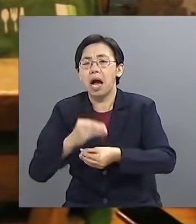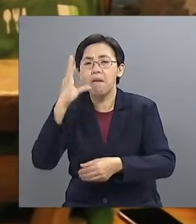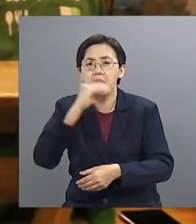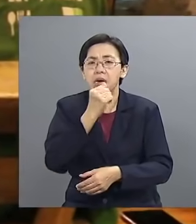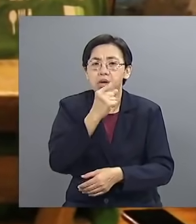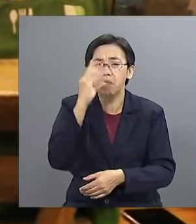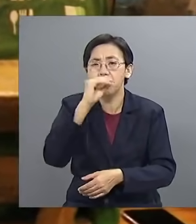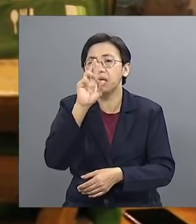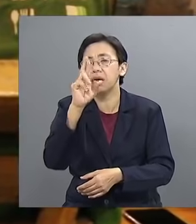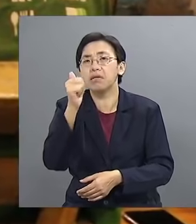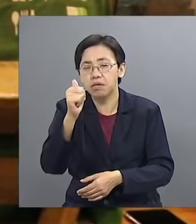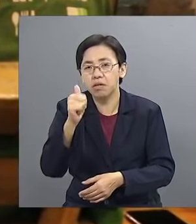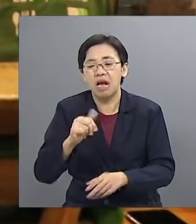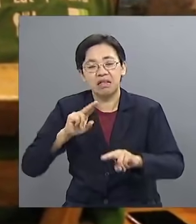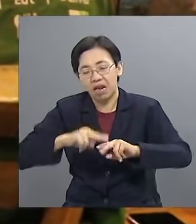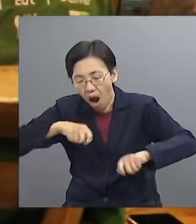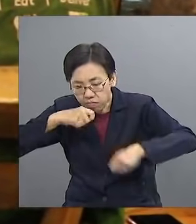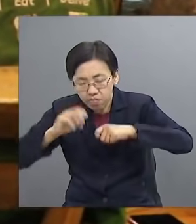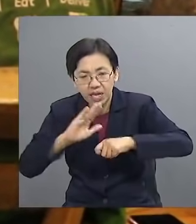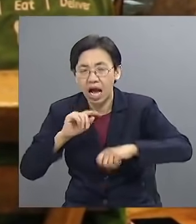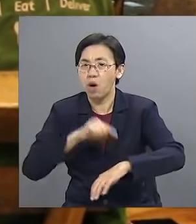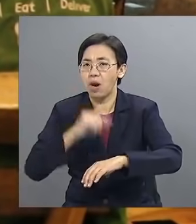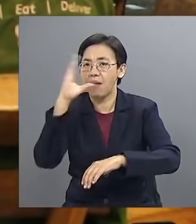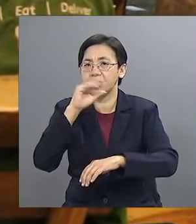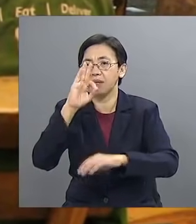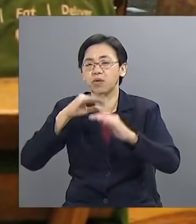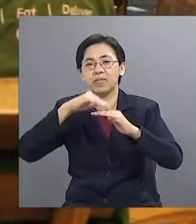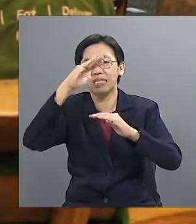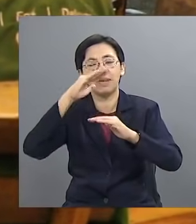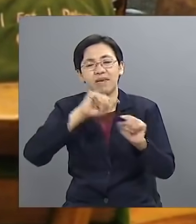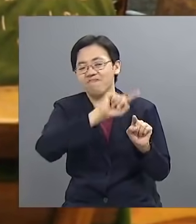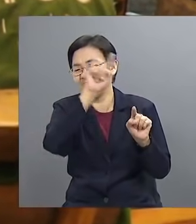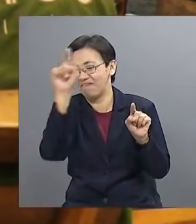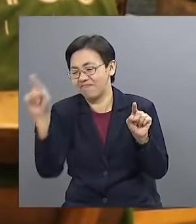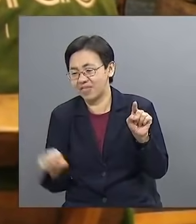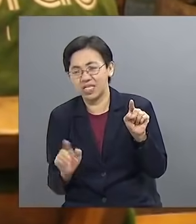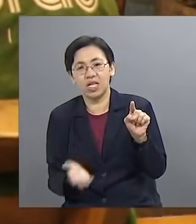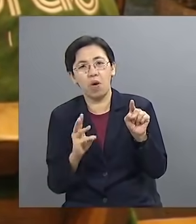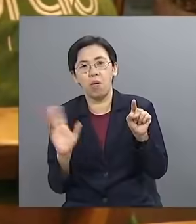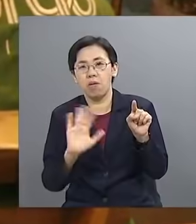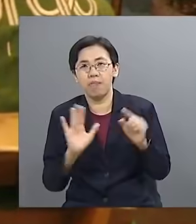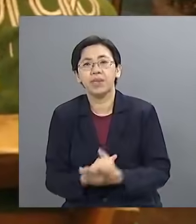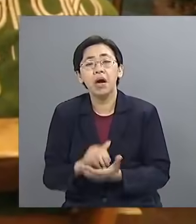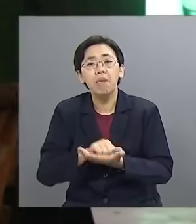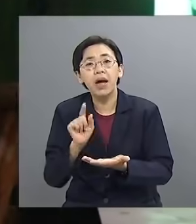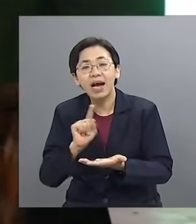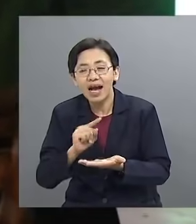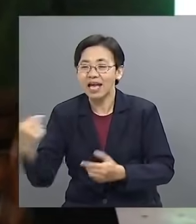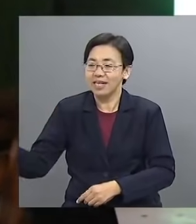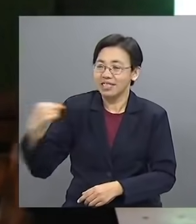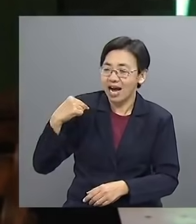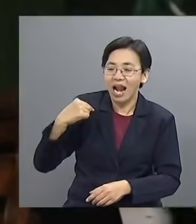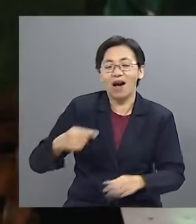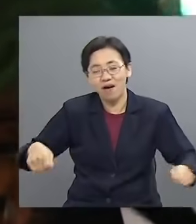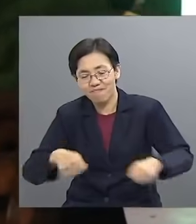นะคะห้ามนั่งกินกันตั้งแต่3 ทุ่มเป็นต้นไปนะคะและบางร้านนี่นะคะก็มีการเพิ่มบริการ Delivery ค่ะให้บริการลูกค้าที่ไม่ส